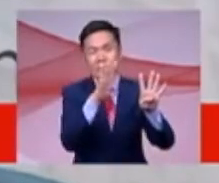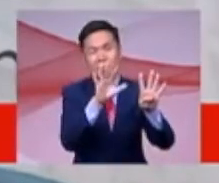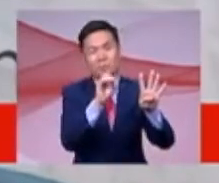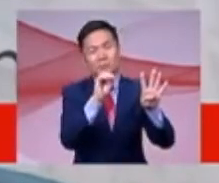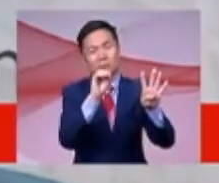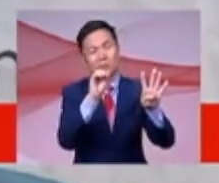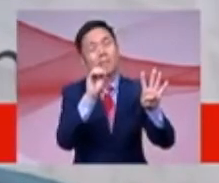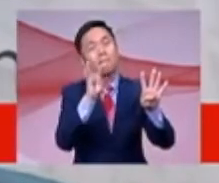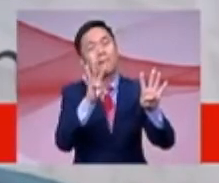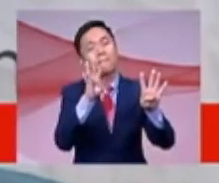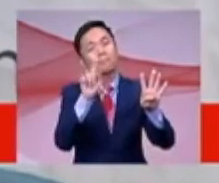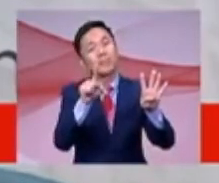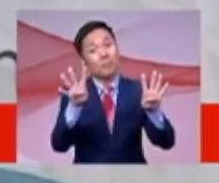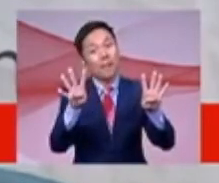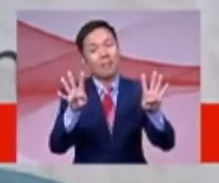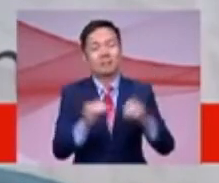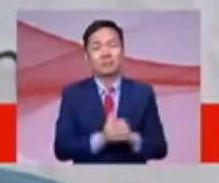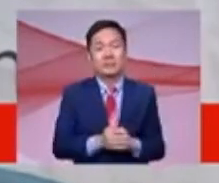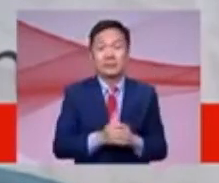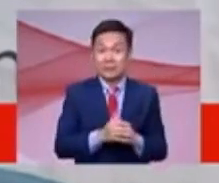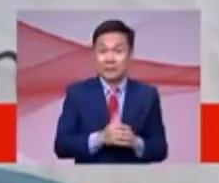4,514 kes, iaitu